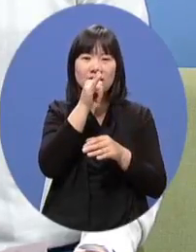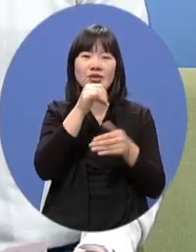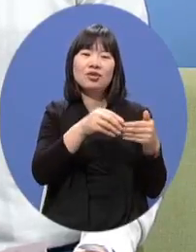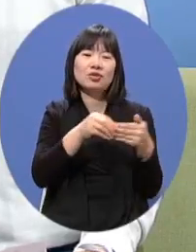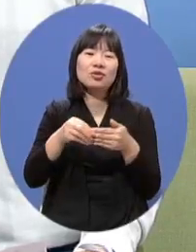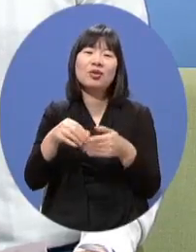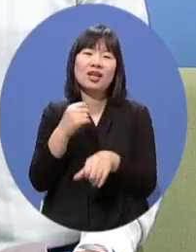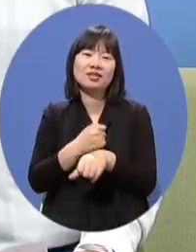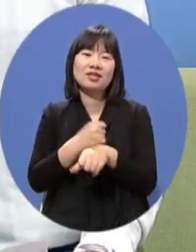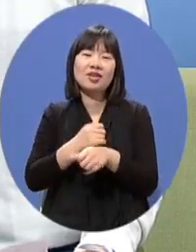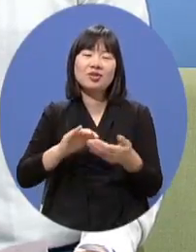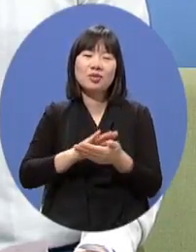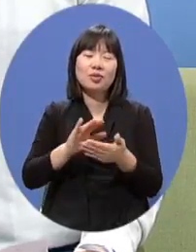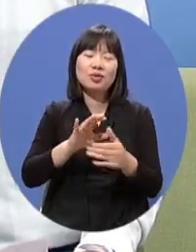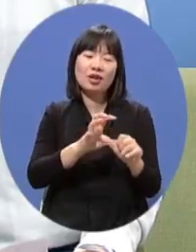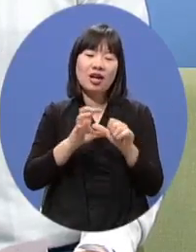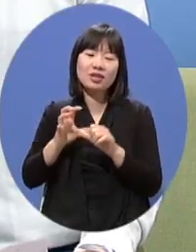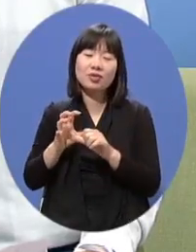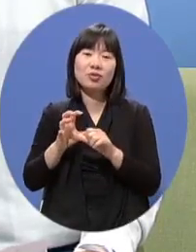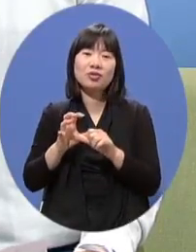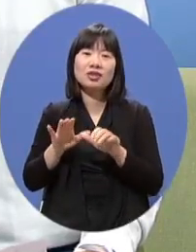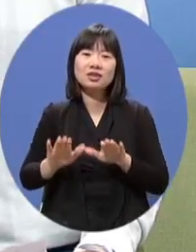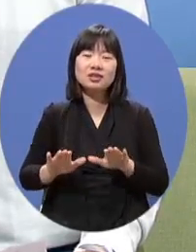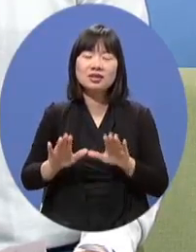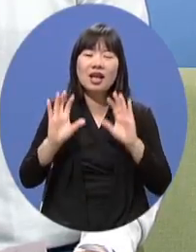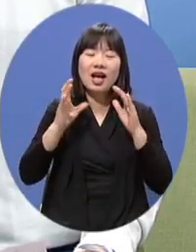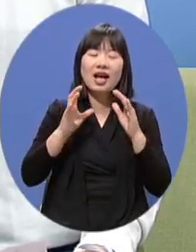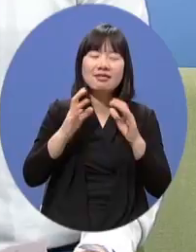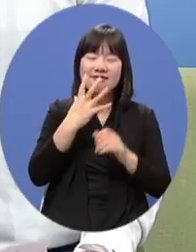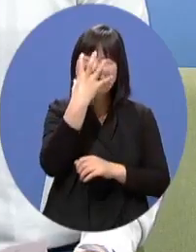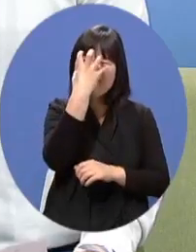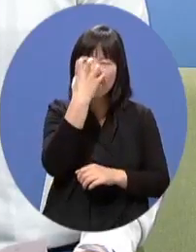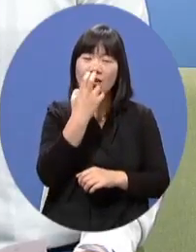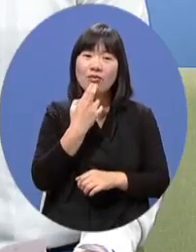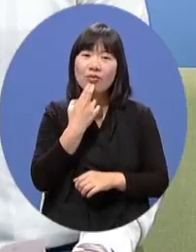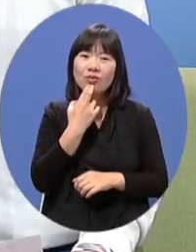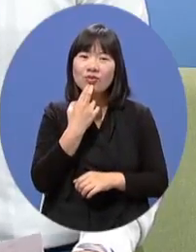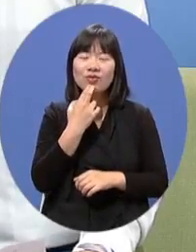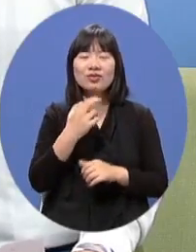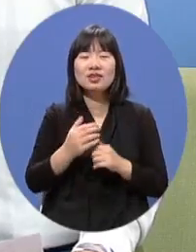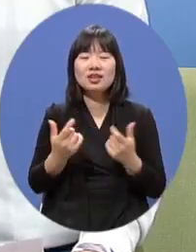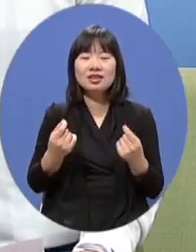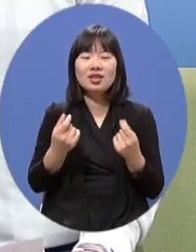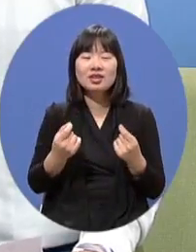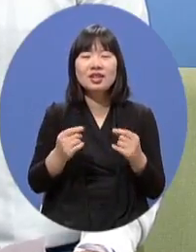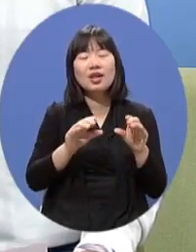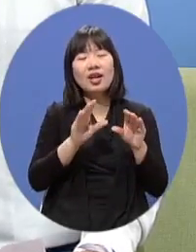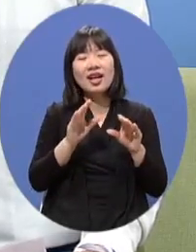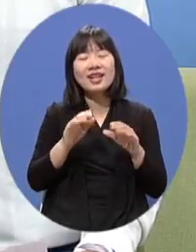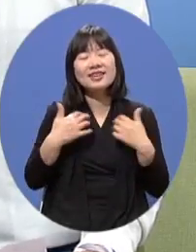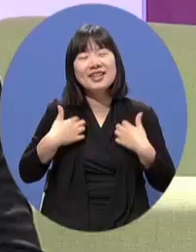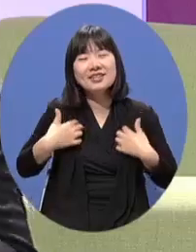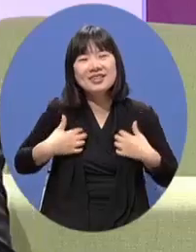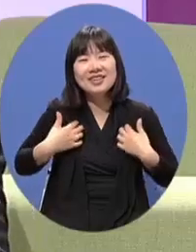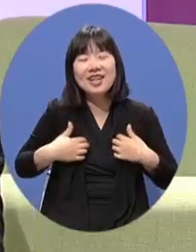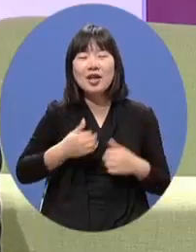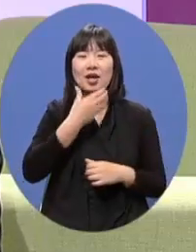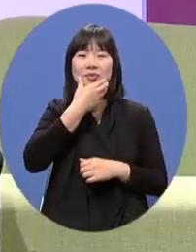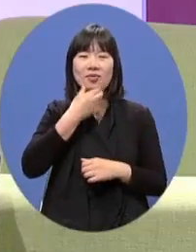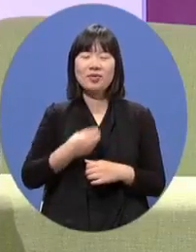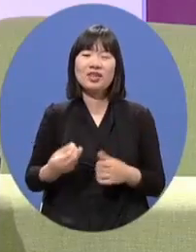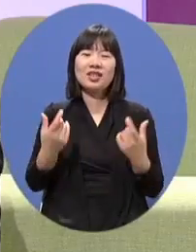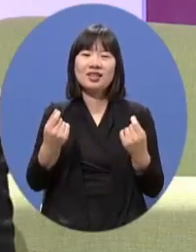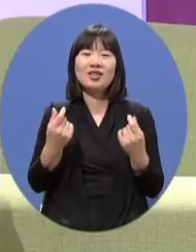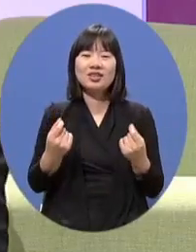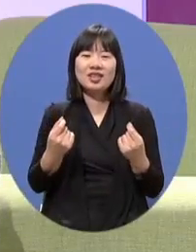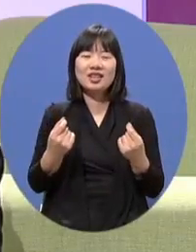것들을 이렇게 좀 놀이로 잘 활용을 하시면 아이랑 인상 구기지 않으시면서도 이게 좀 유머 있게 좀 행복하게